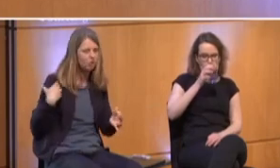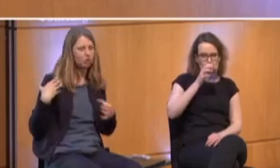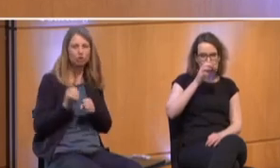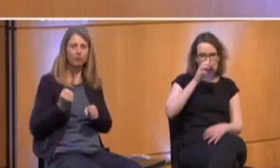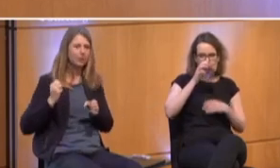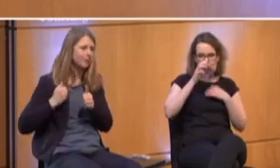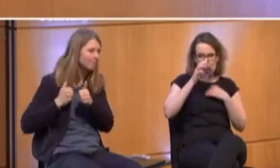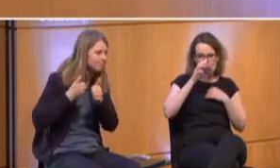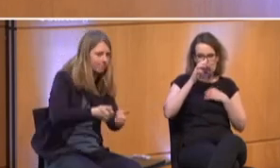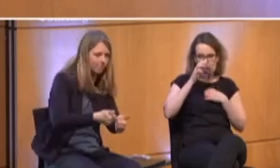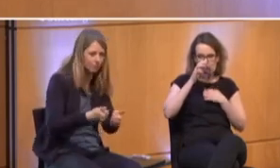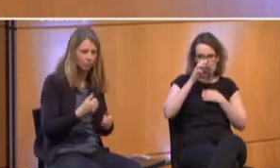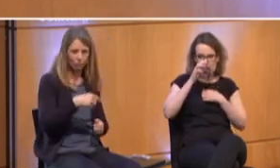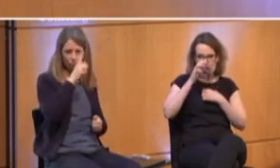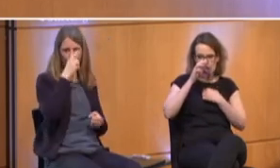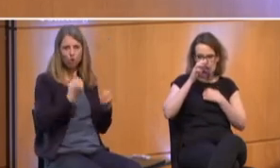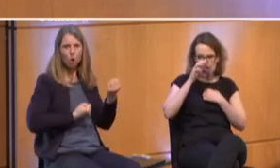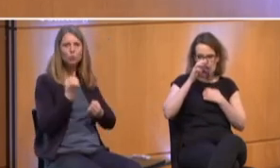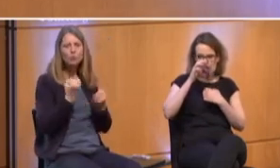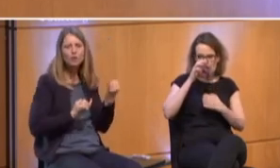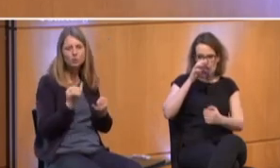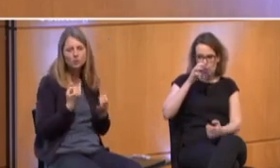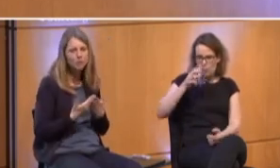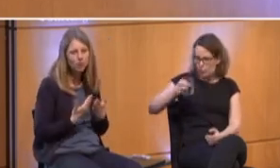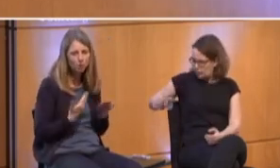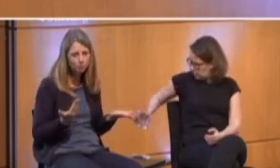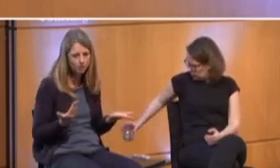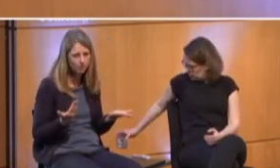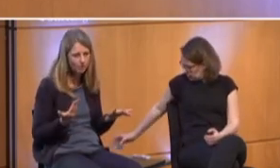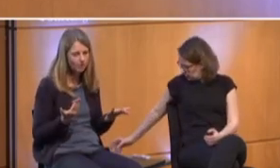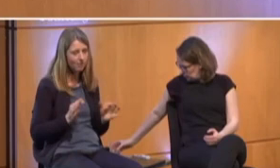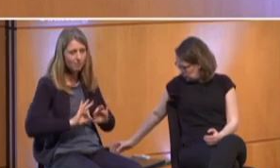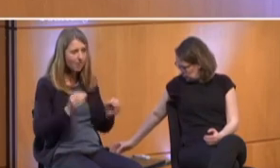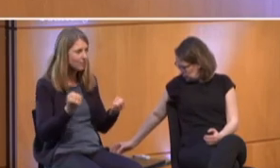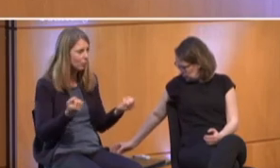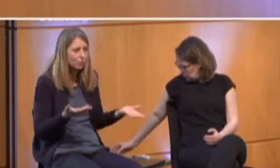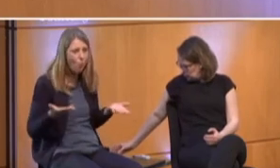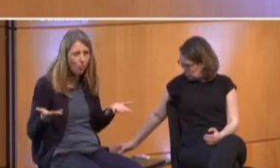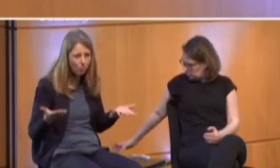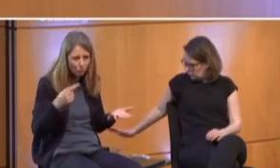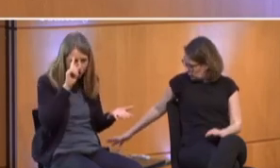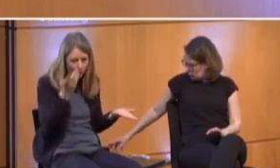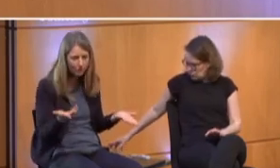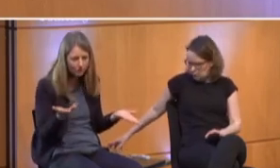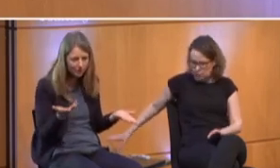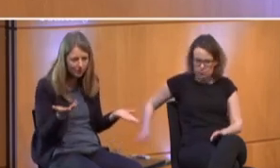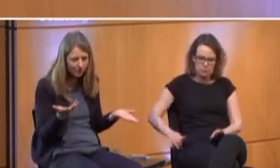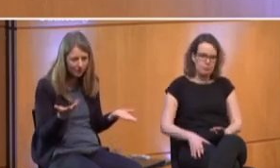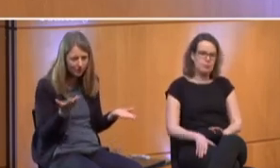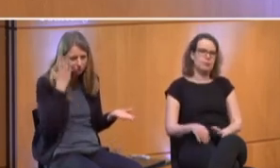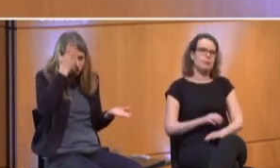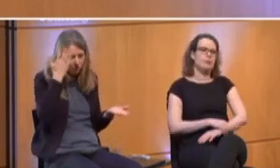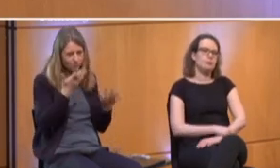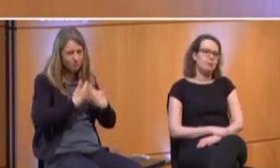Und klar kann man sagen, deutsche Automobilindustrie, es gibt keine besseren Autos. Wenn ich mir Auto eher als vorstelle als ein Konstrukt